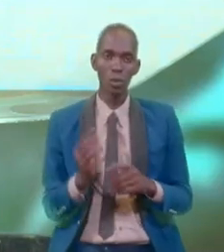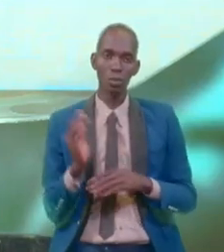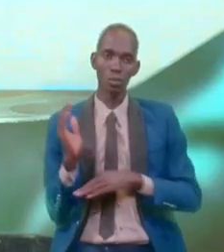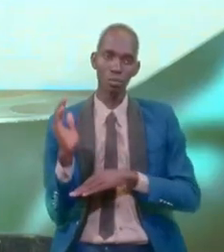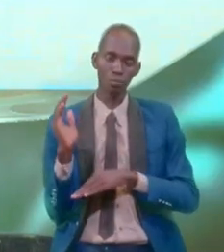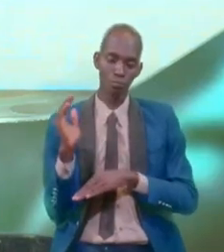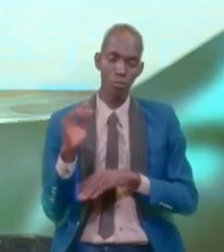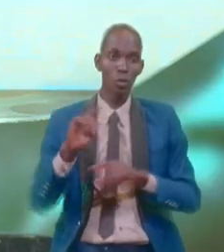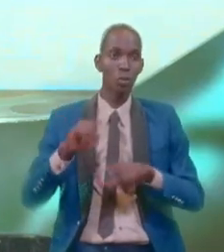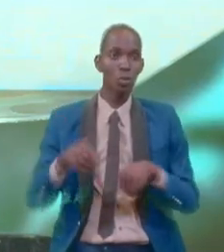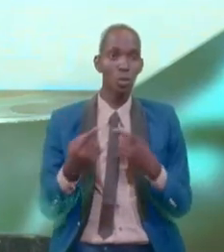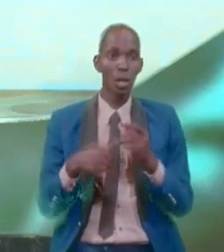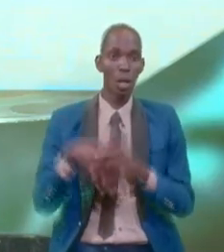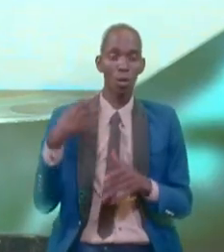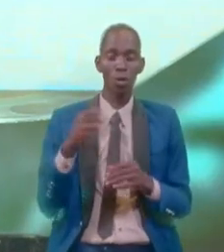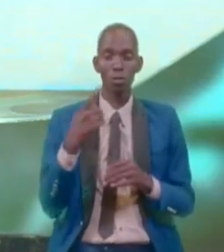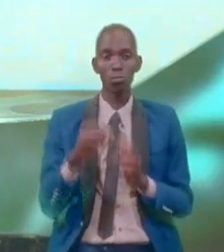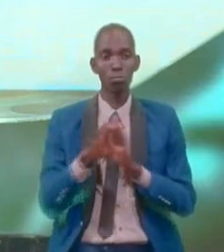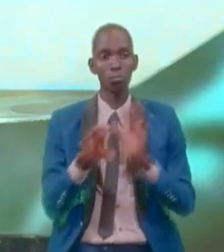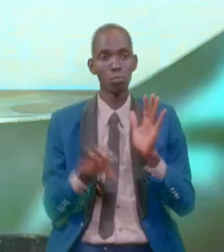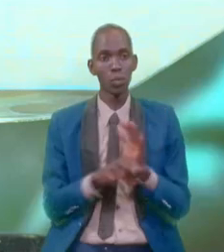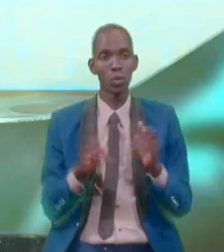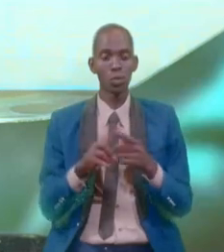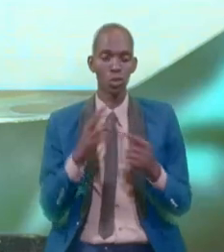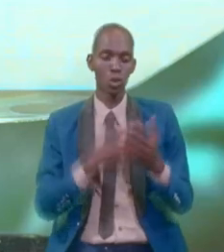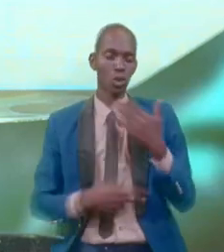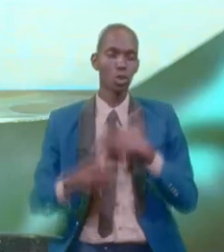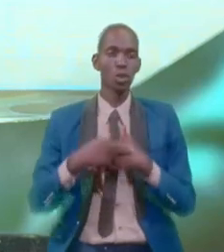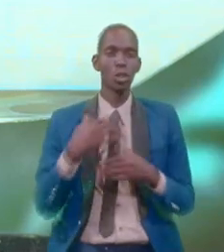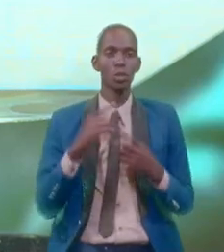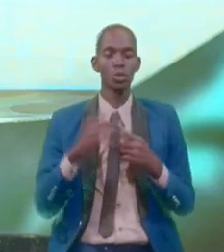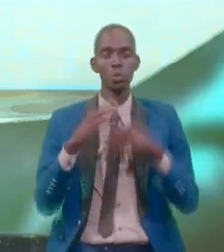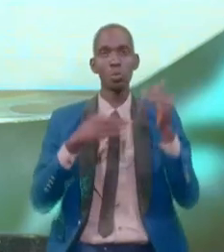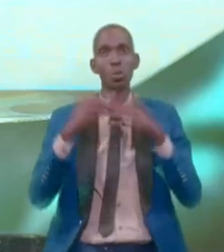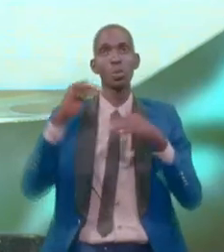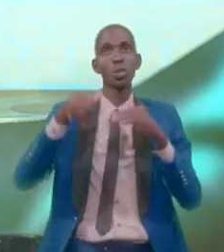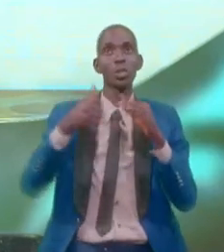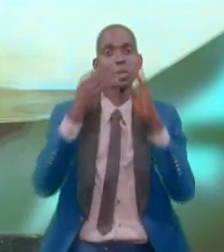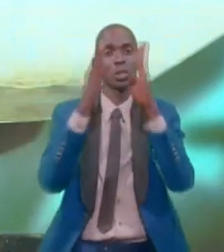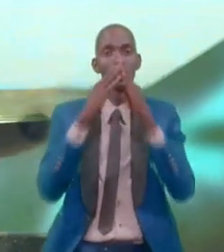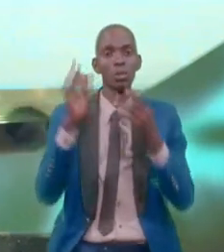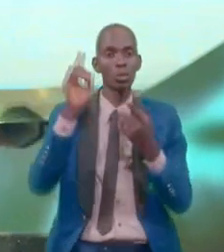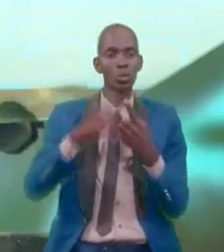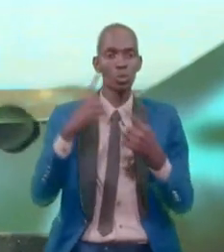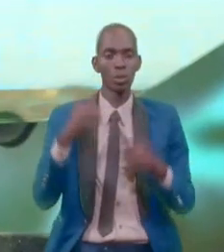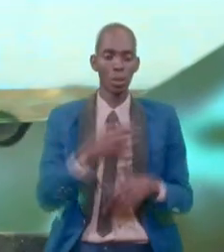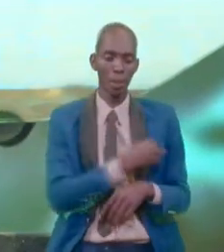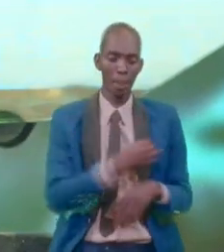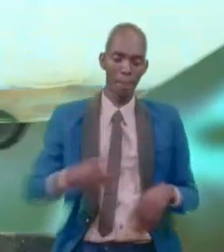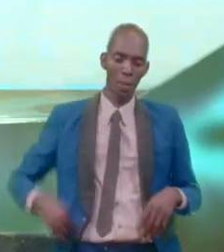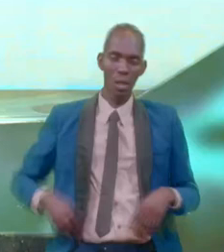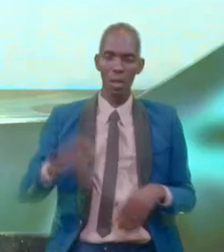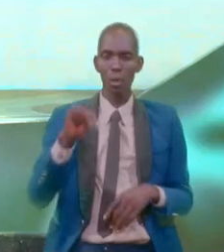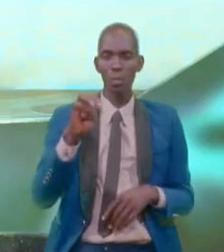comprends. Depuis le moment où la parole a annoncé que Jérusalem sera rebâtie